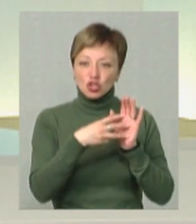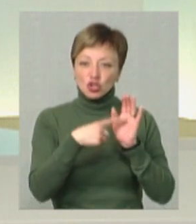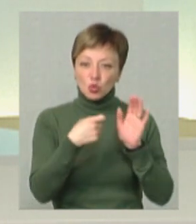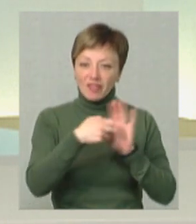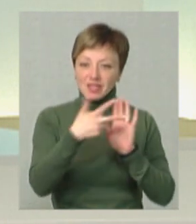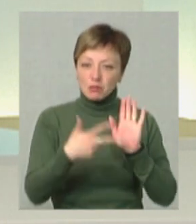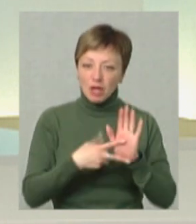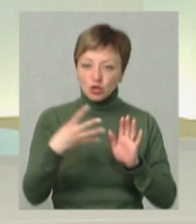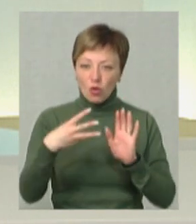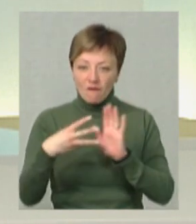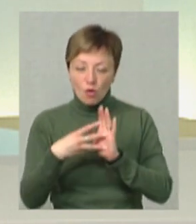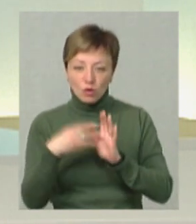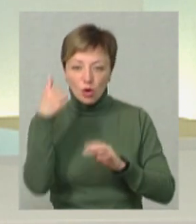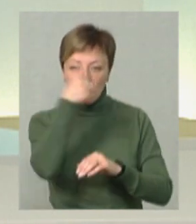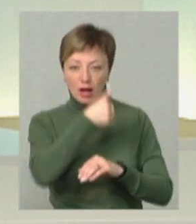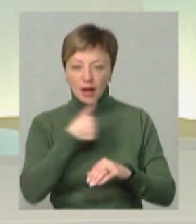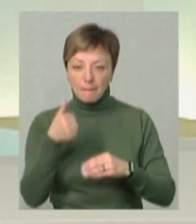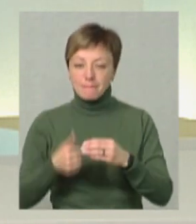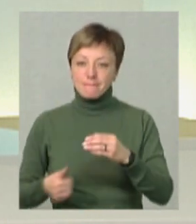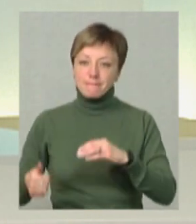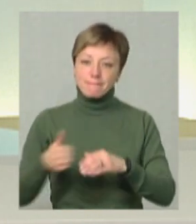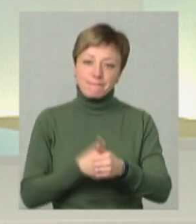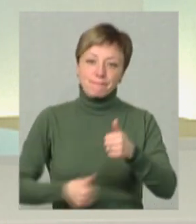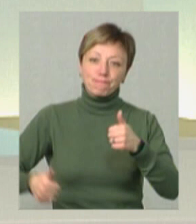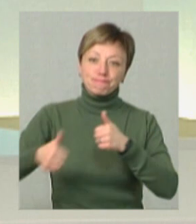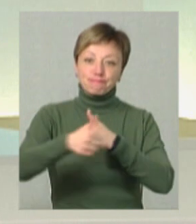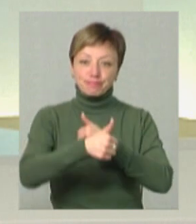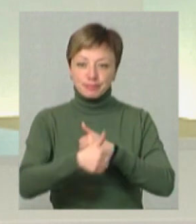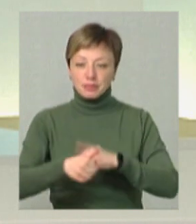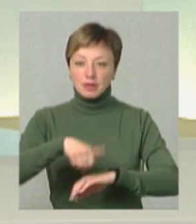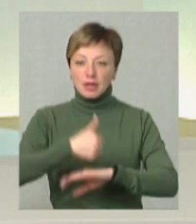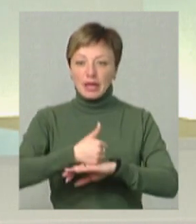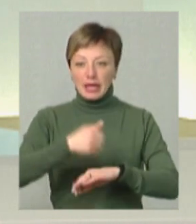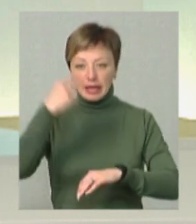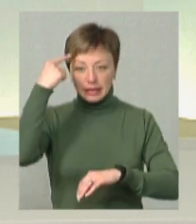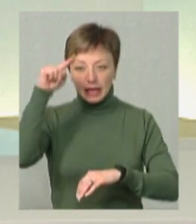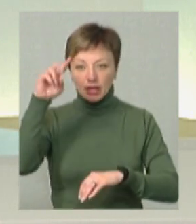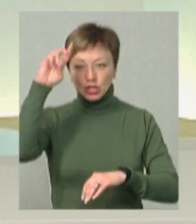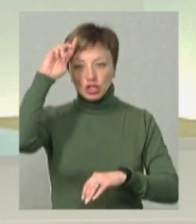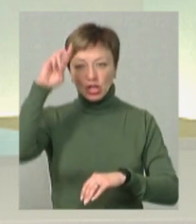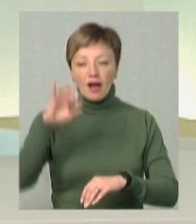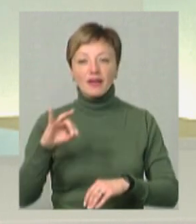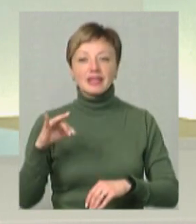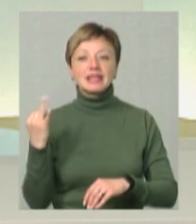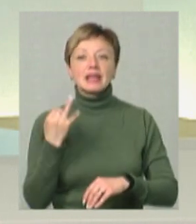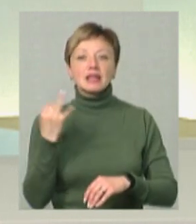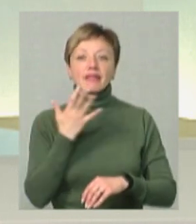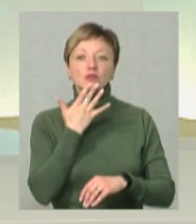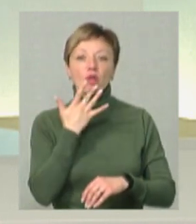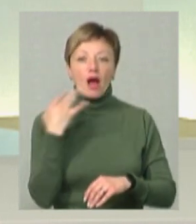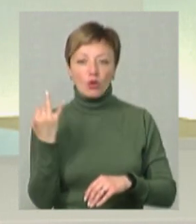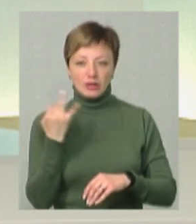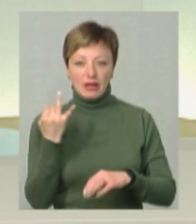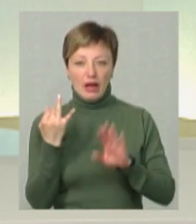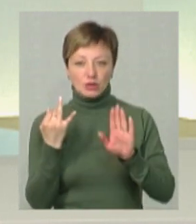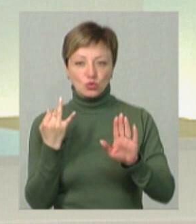1618-48 років, на передній план виступили ідеї державного інтересу, тобто національного інтересу,